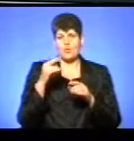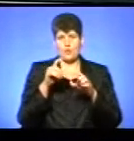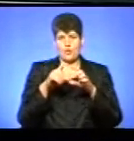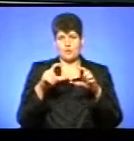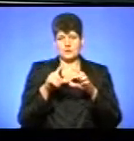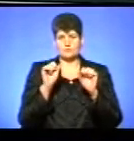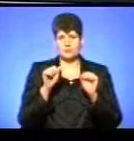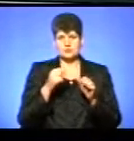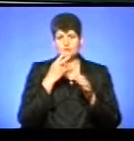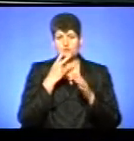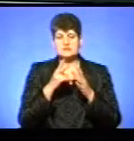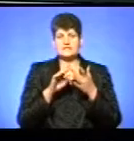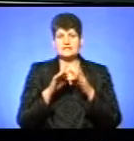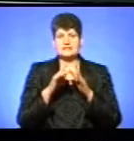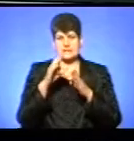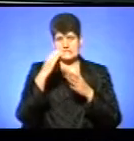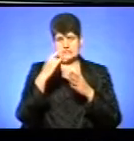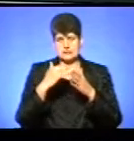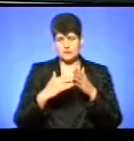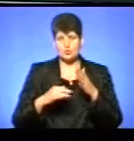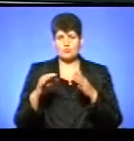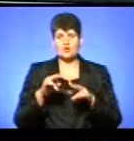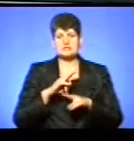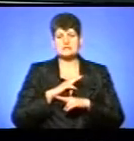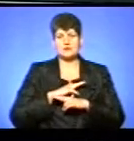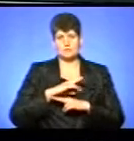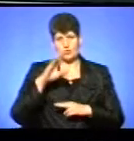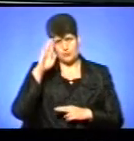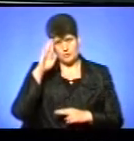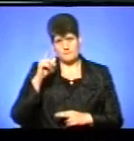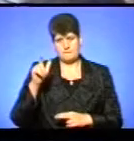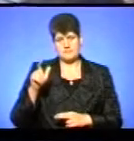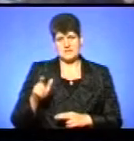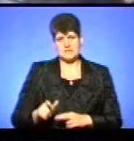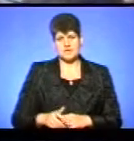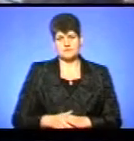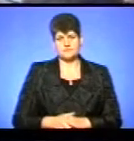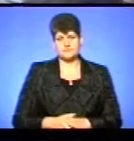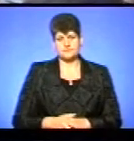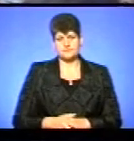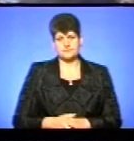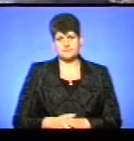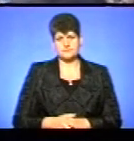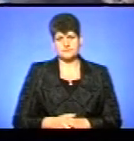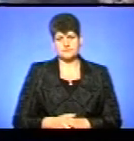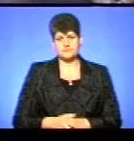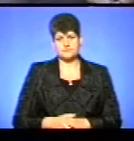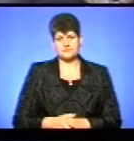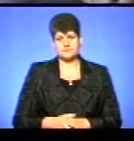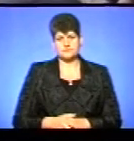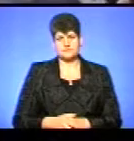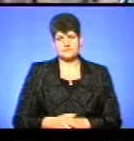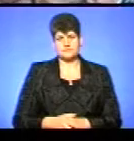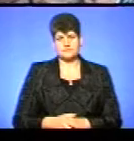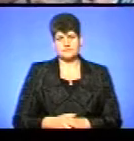можна переглянути в інтернеті статтю про загиблого бійця у Вікіпедії. Благословений Бог наш завжди і по